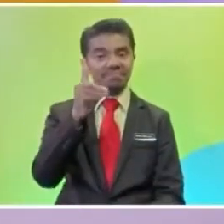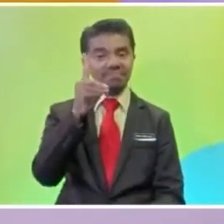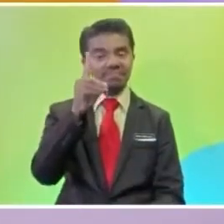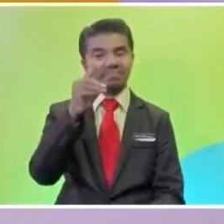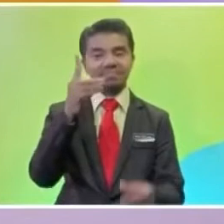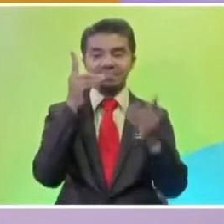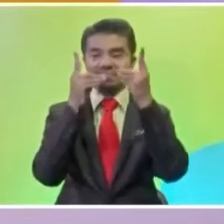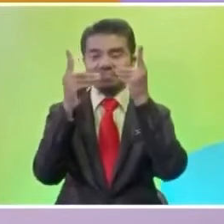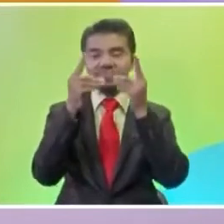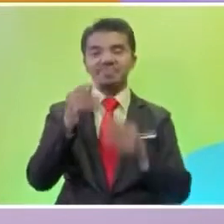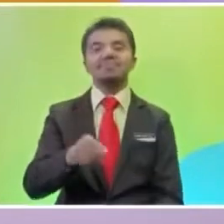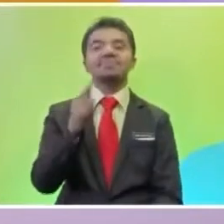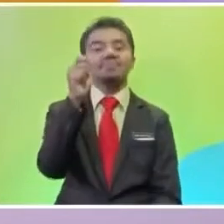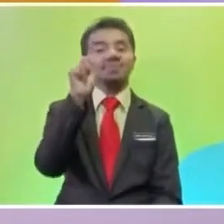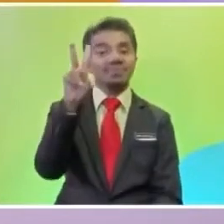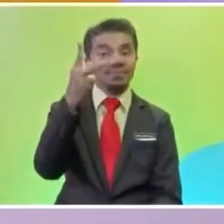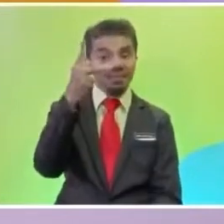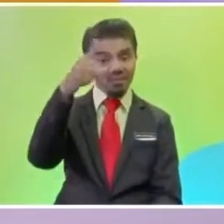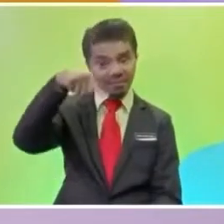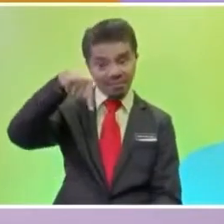sekarang ini kami sama-sama